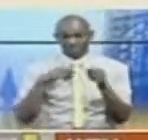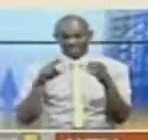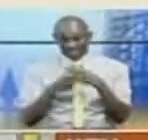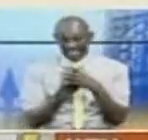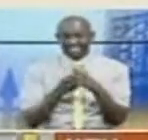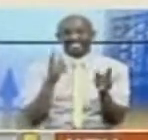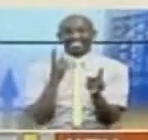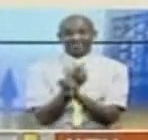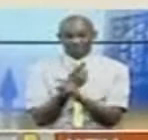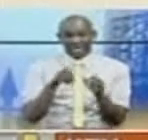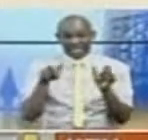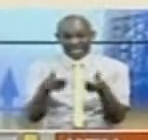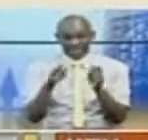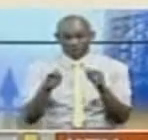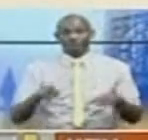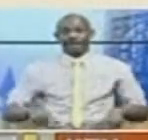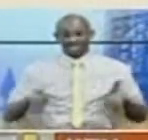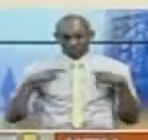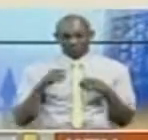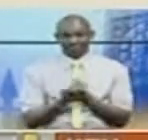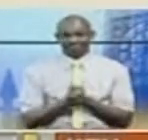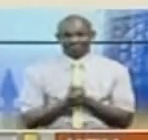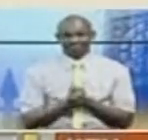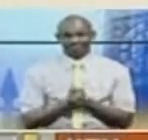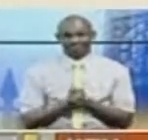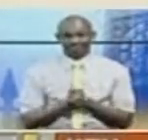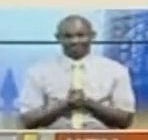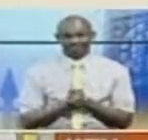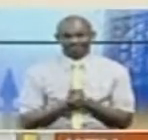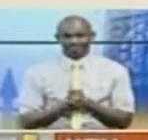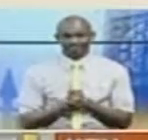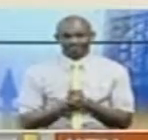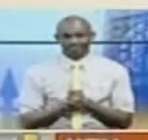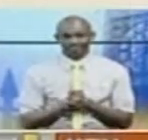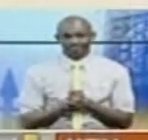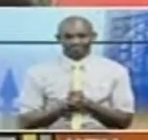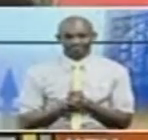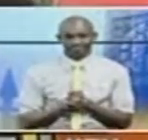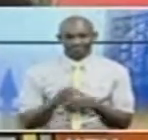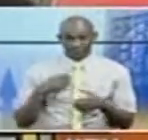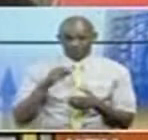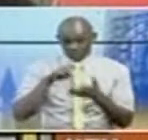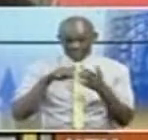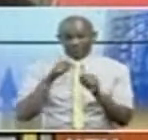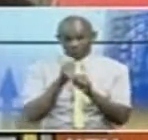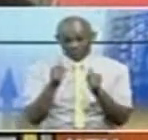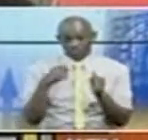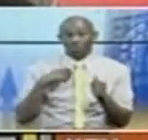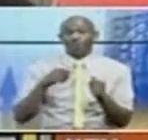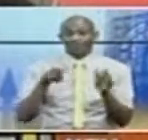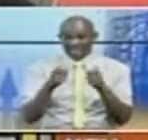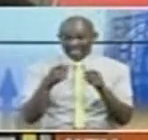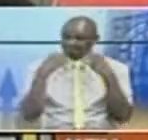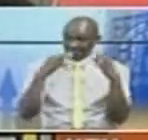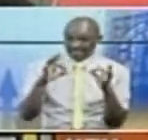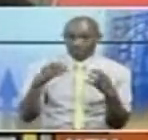kituo cha Radio Maisha. If you read the accounts very carefully, you'll be able to see. For media freedom and to